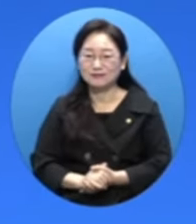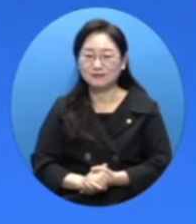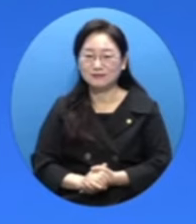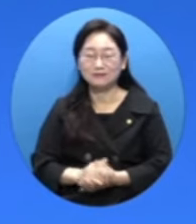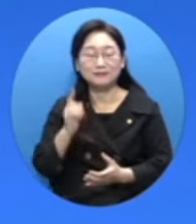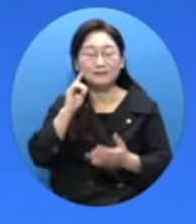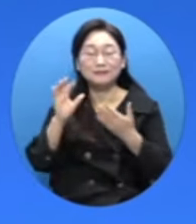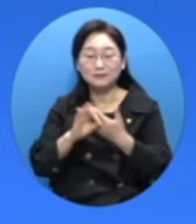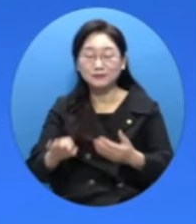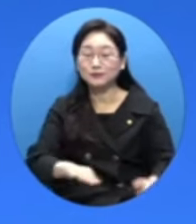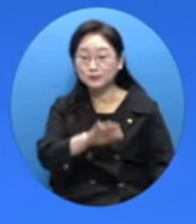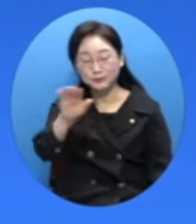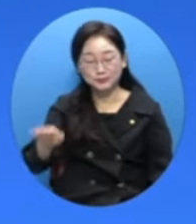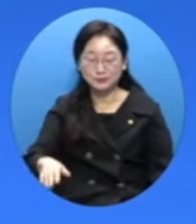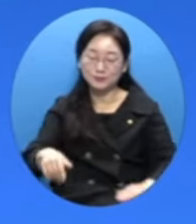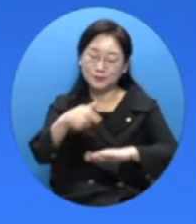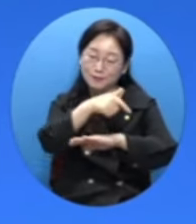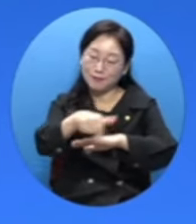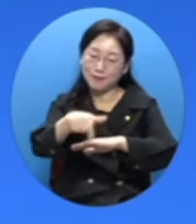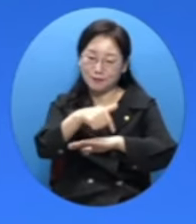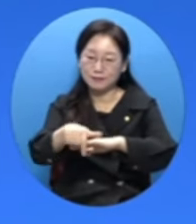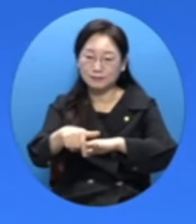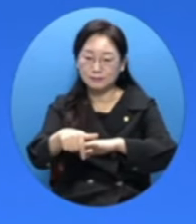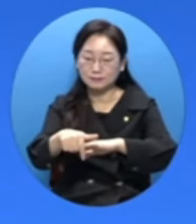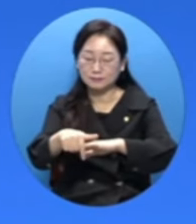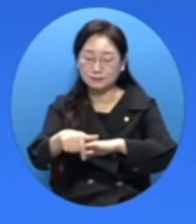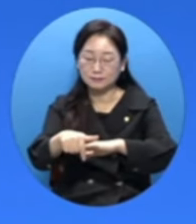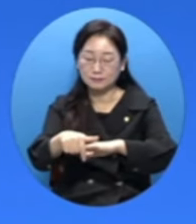근데 만일 우리가 어떤 계획을 세웠는데 그것이